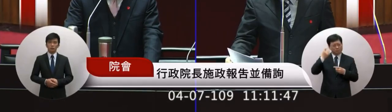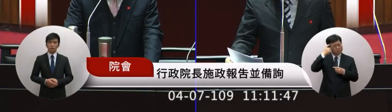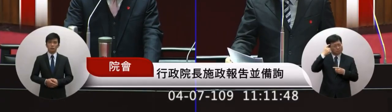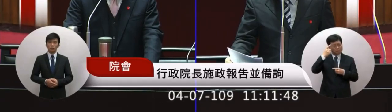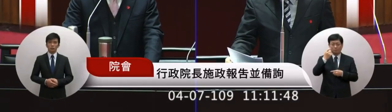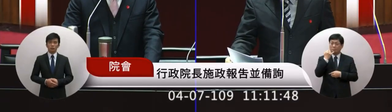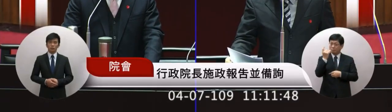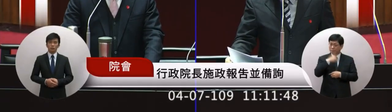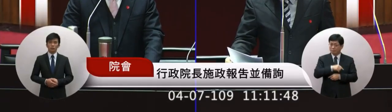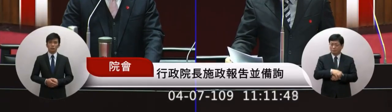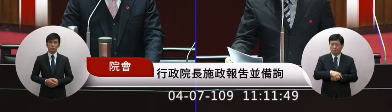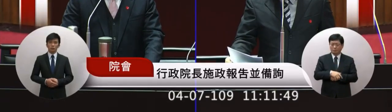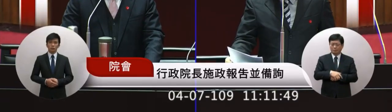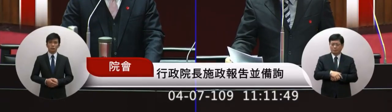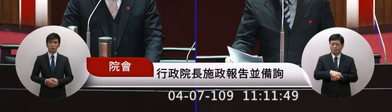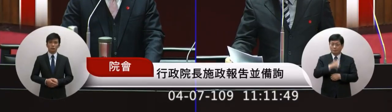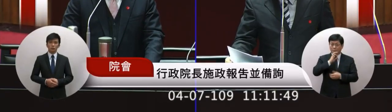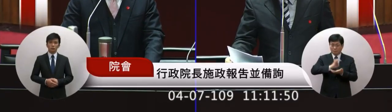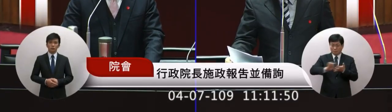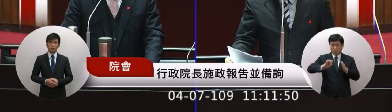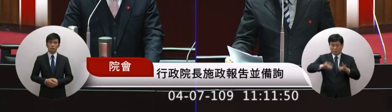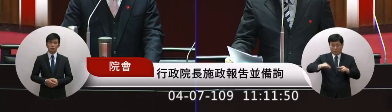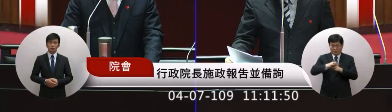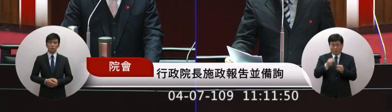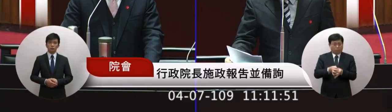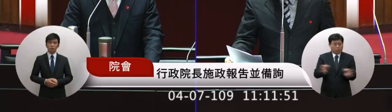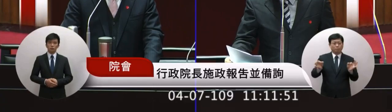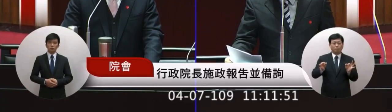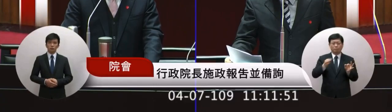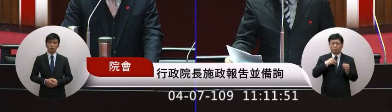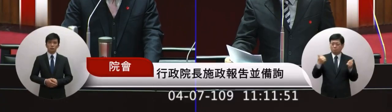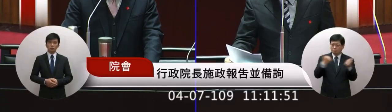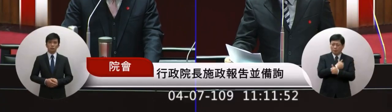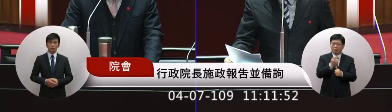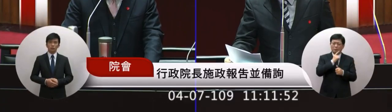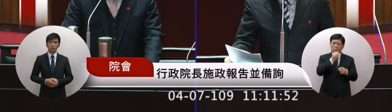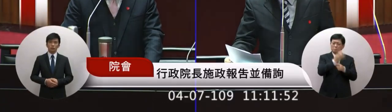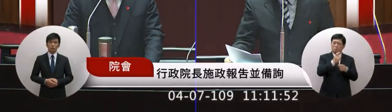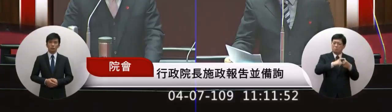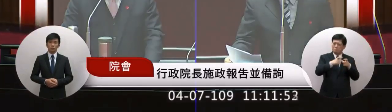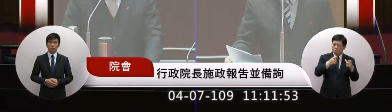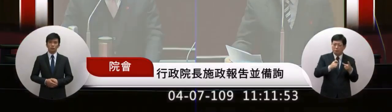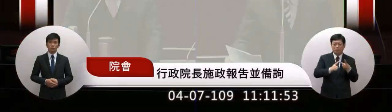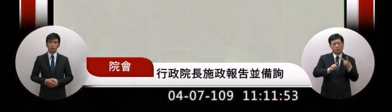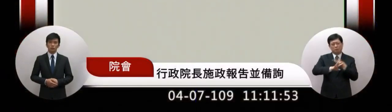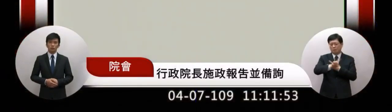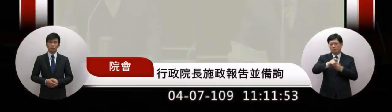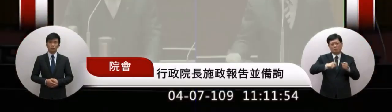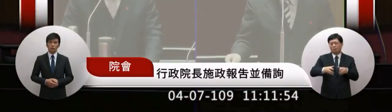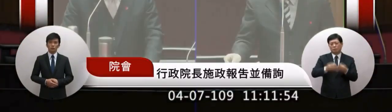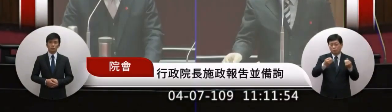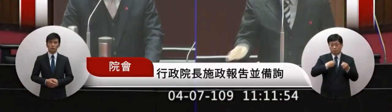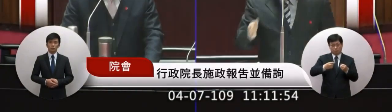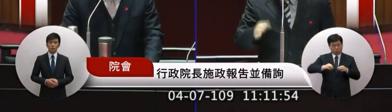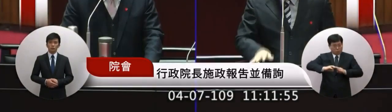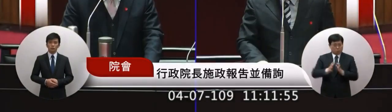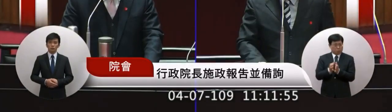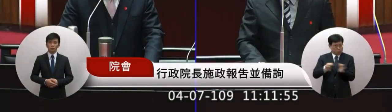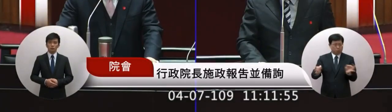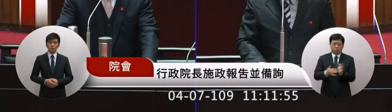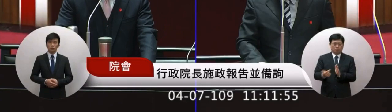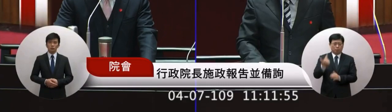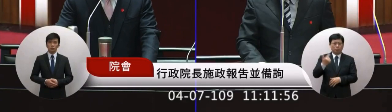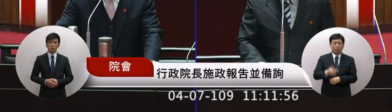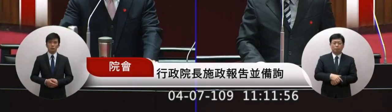没有可能用发放现金的方式来取代什么库碰券啊，或什么这样子的一个做法，有没有可